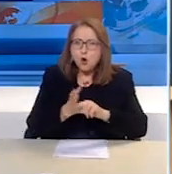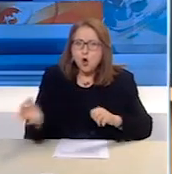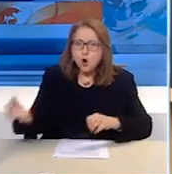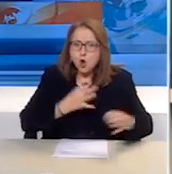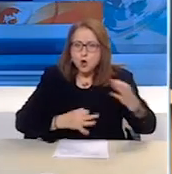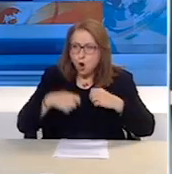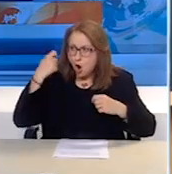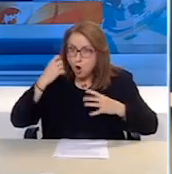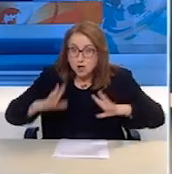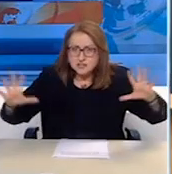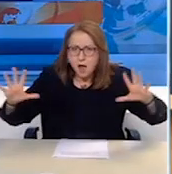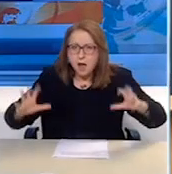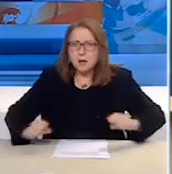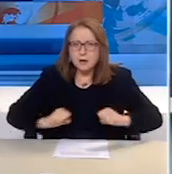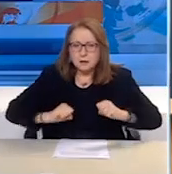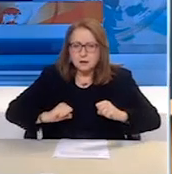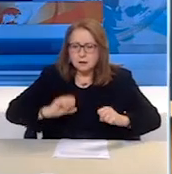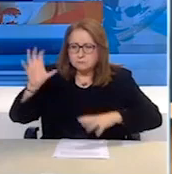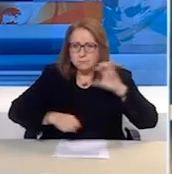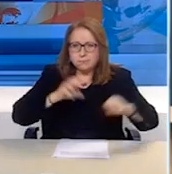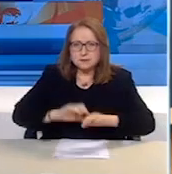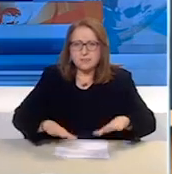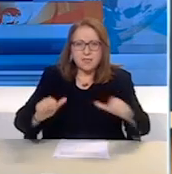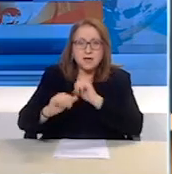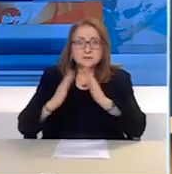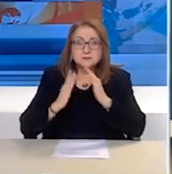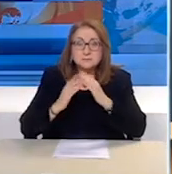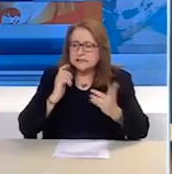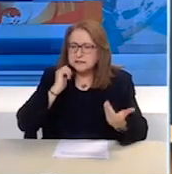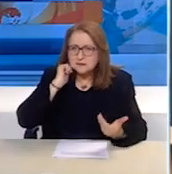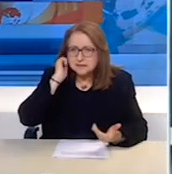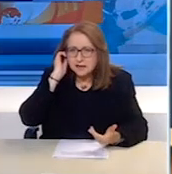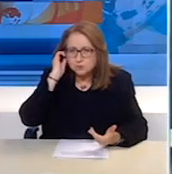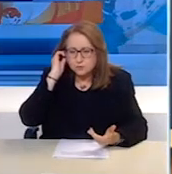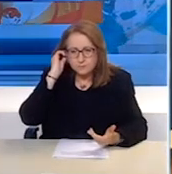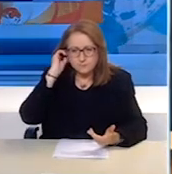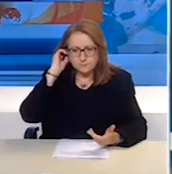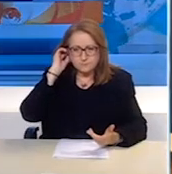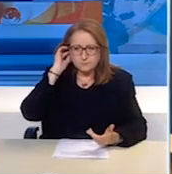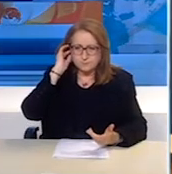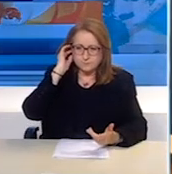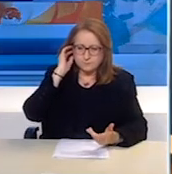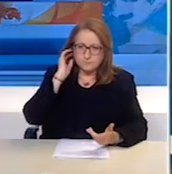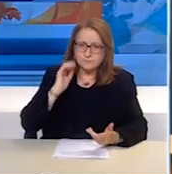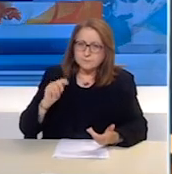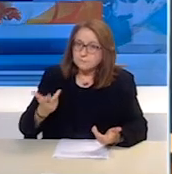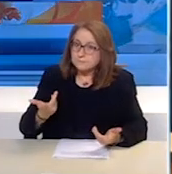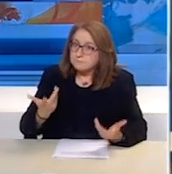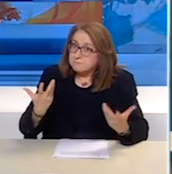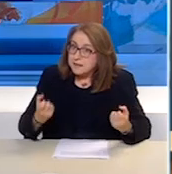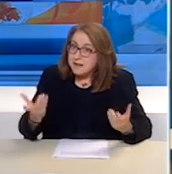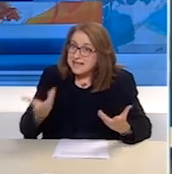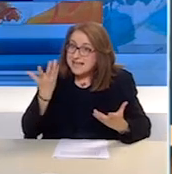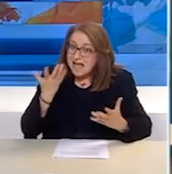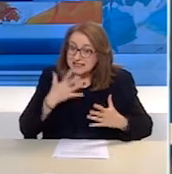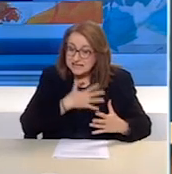τρομοκρατήσει τους γονείς, ιδίως εκείνους με παιδιά που ανήκουν σε ευπαθείς ομάδες. Ποια είναι η εκτίμησή σας πάνω στο θέμα? Πρόκειται όντως για φλεγμονή που συνδέεται